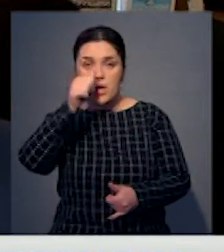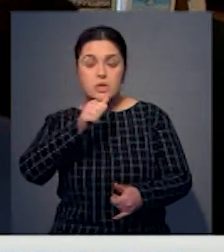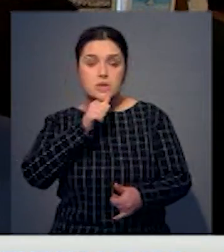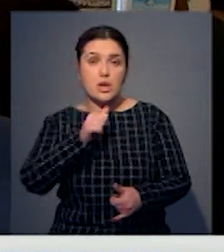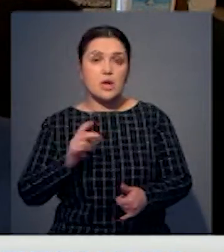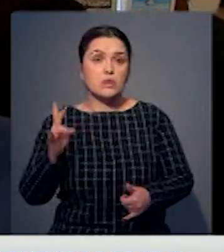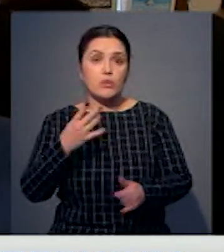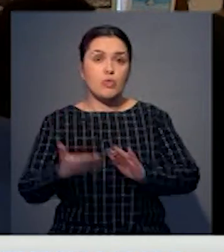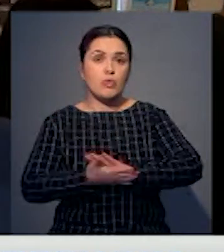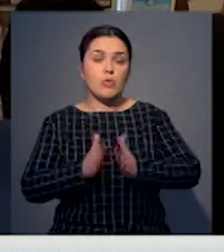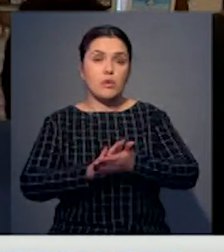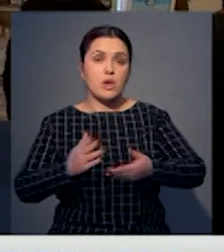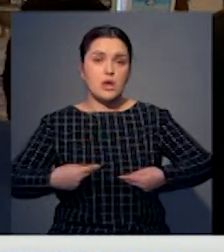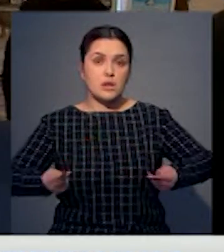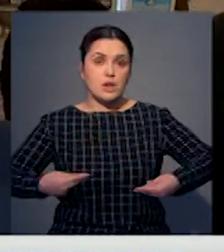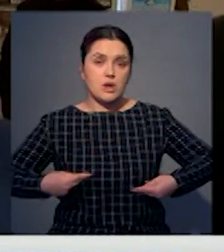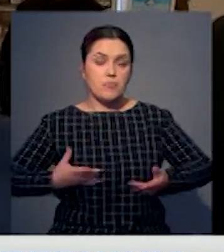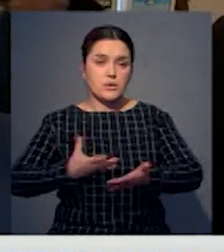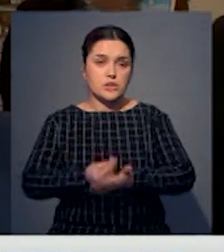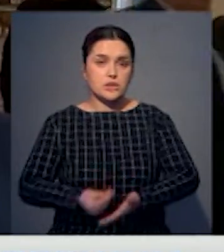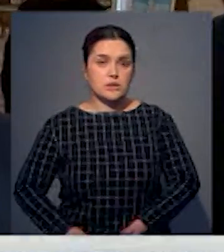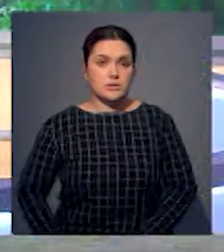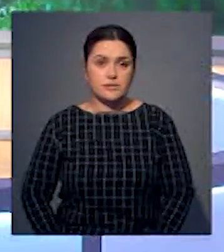октябре-ноябре заключают контракты, проводят платежи.